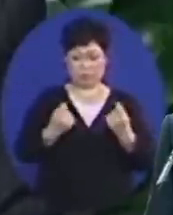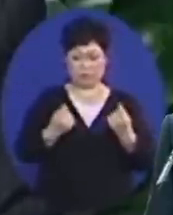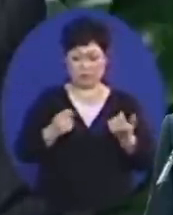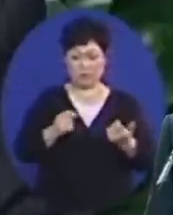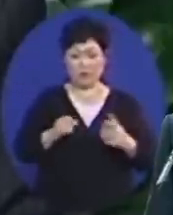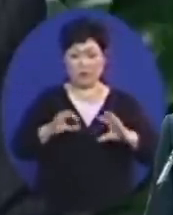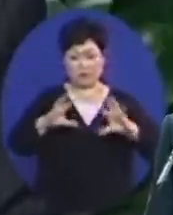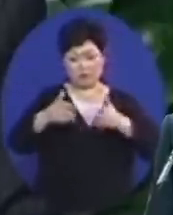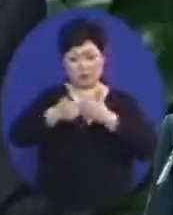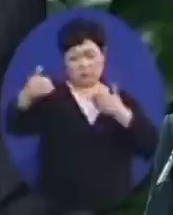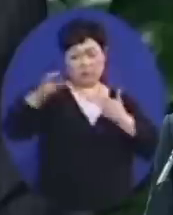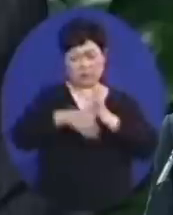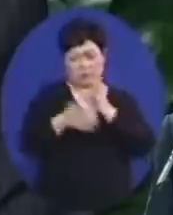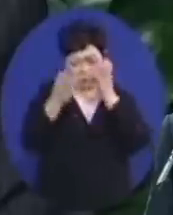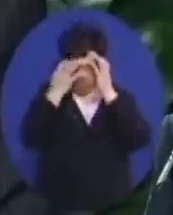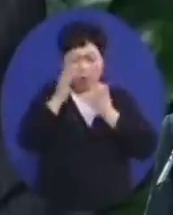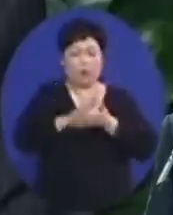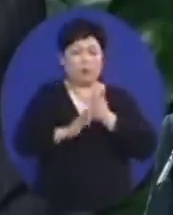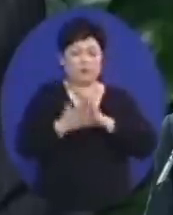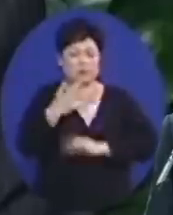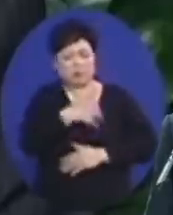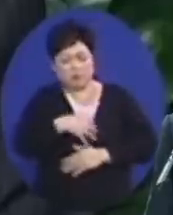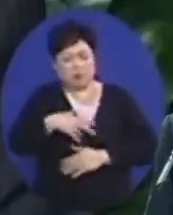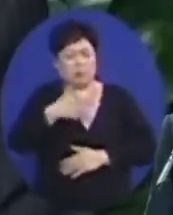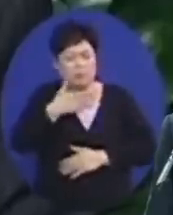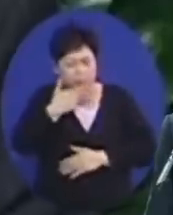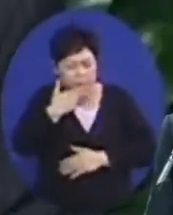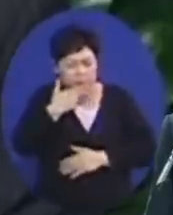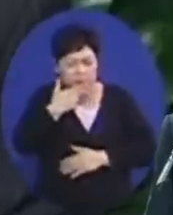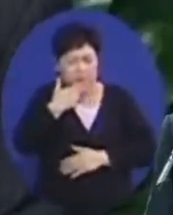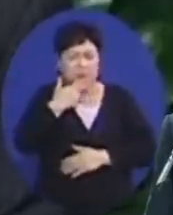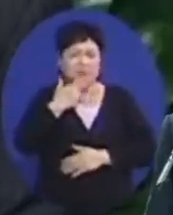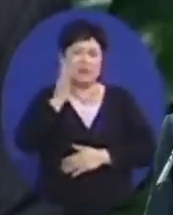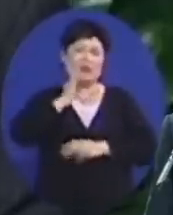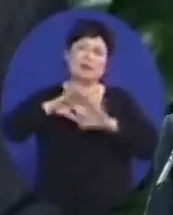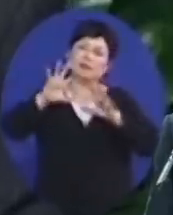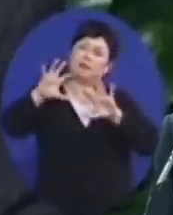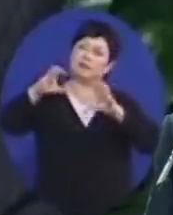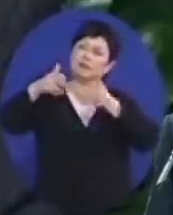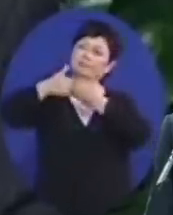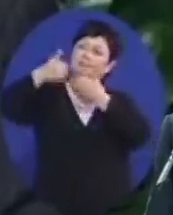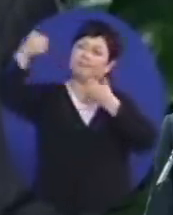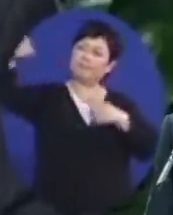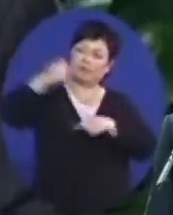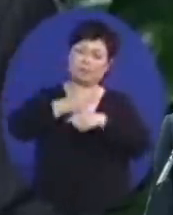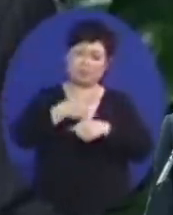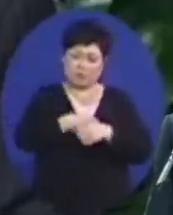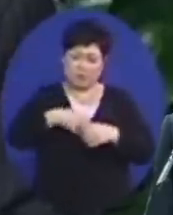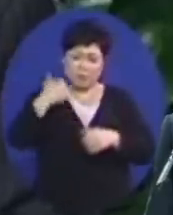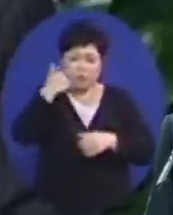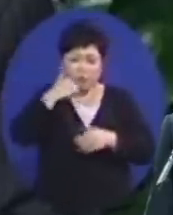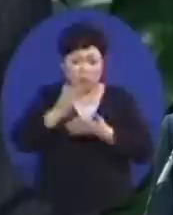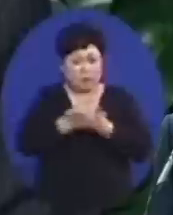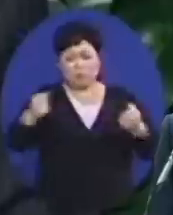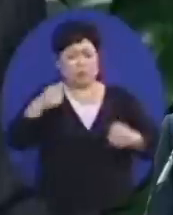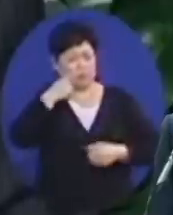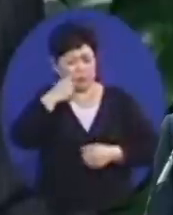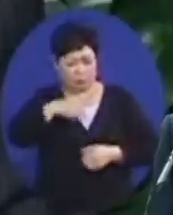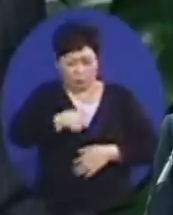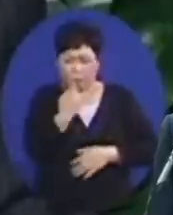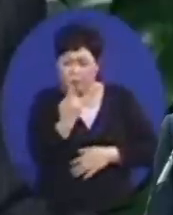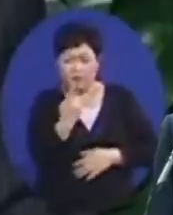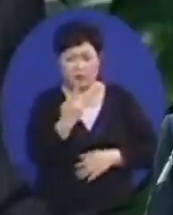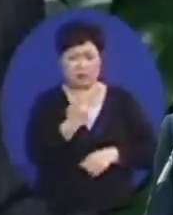않게 해주시옵소서. 괴로움 당하지 않게 해주시옵소서. 그 괴로움은 누구하고도 나눌 수가 없습니다. 자기 혼자